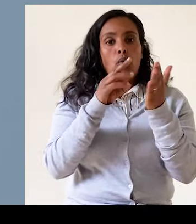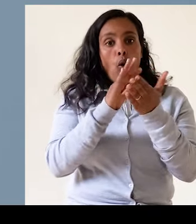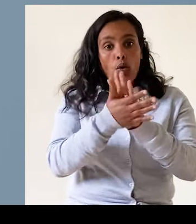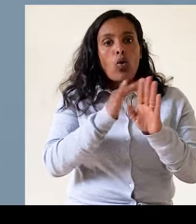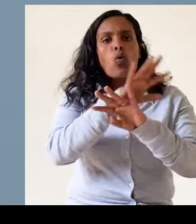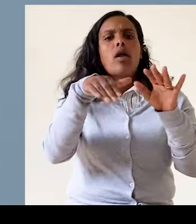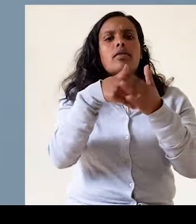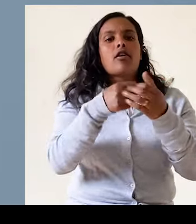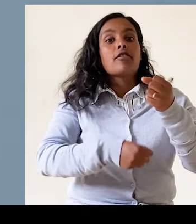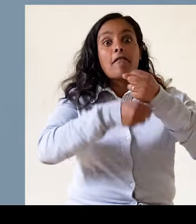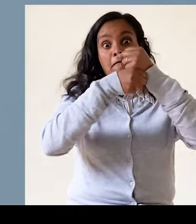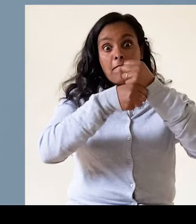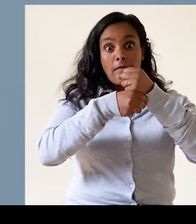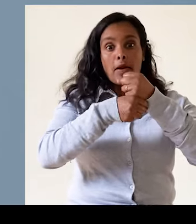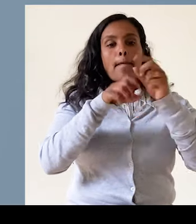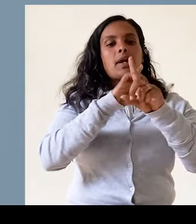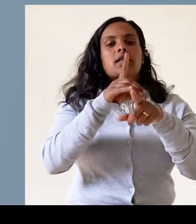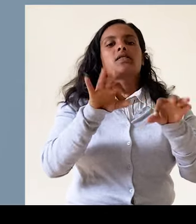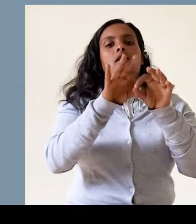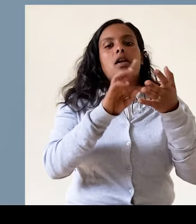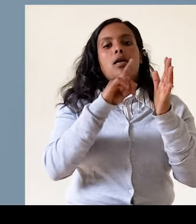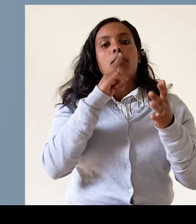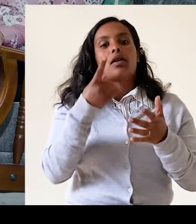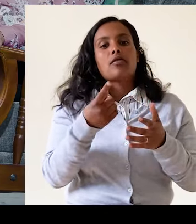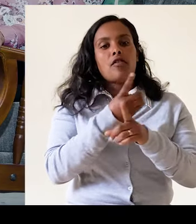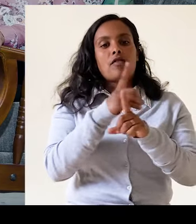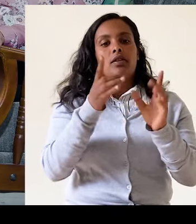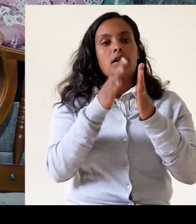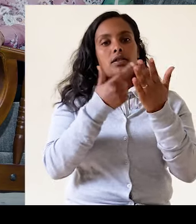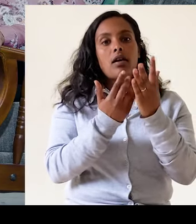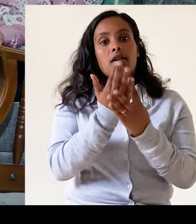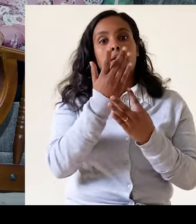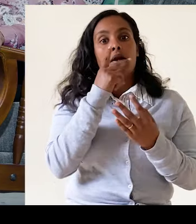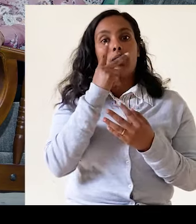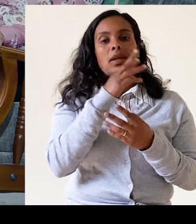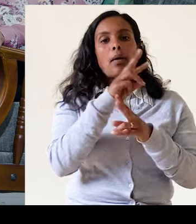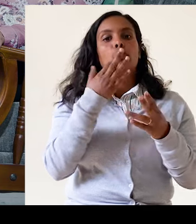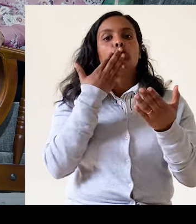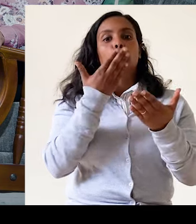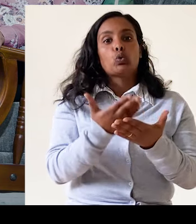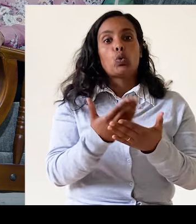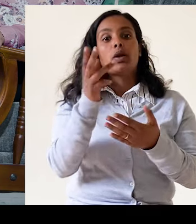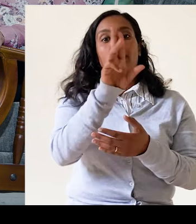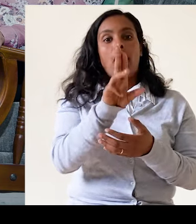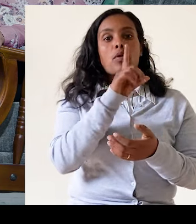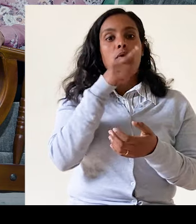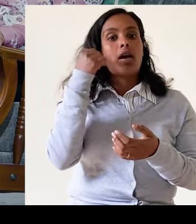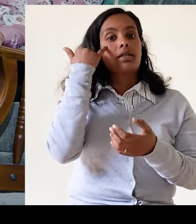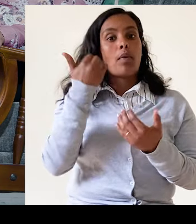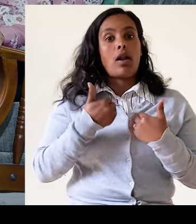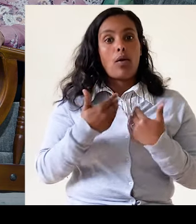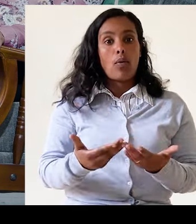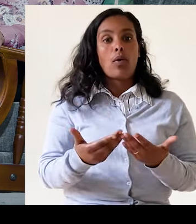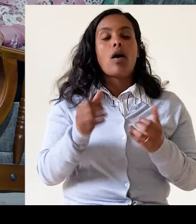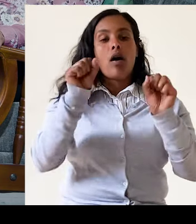ቢሆን ሁለንተናዊ የሆነ ምላሽ ያስፈልገዋል እና ፍትህን ከዛ አንጻር ብናየው በጣም ጠቃሚ ይሆናል ብዬ